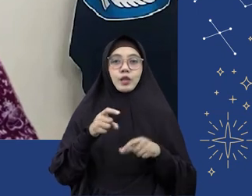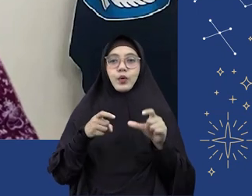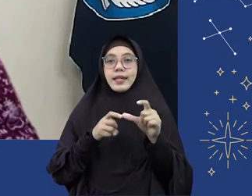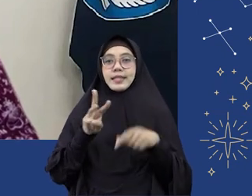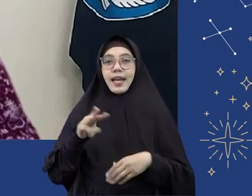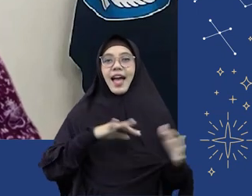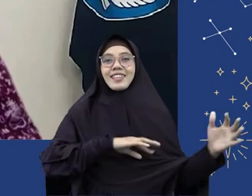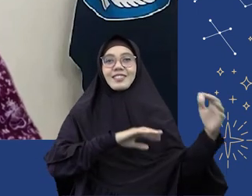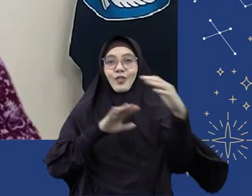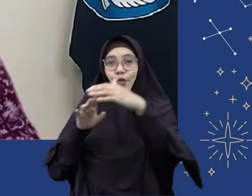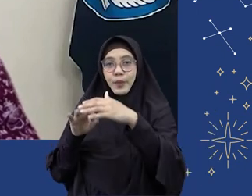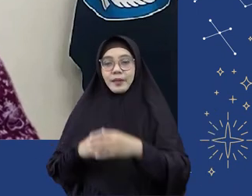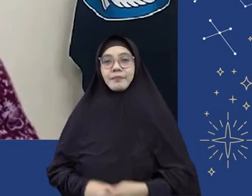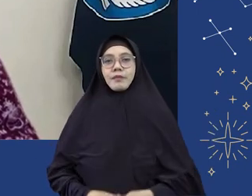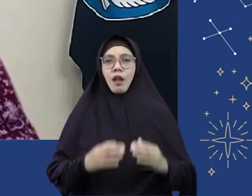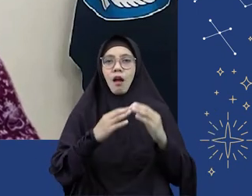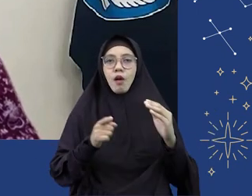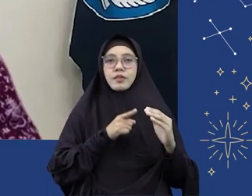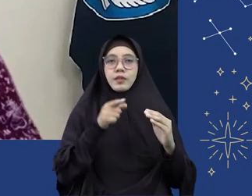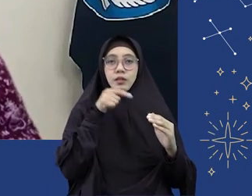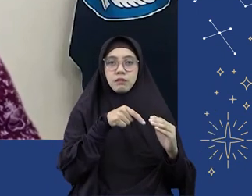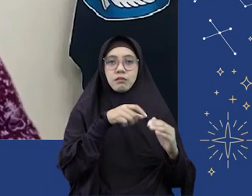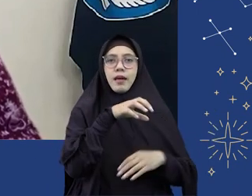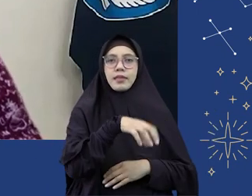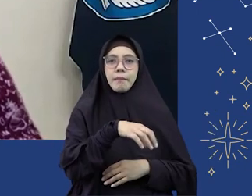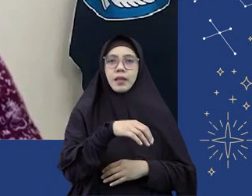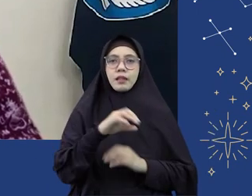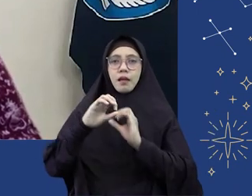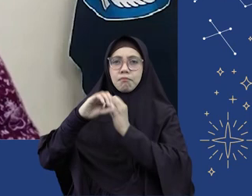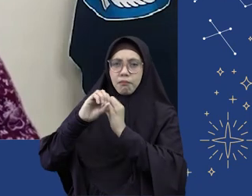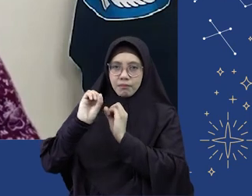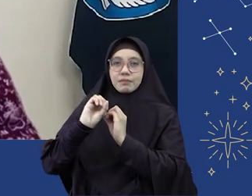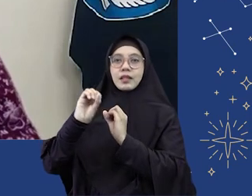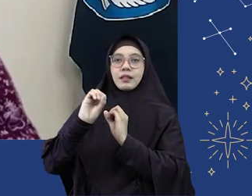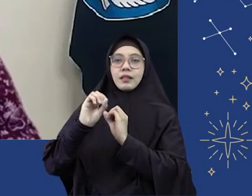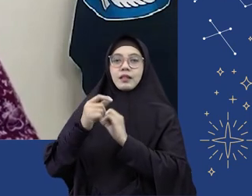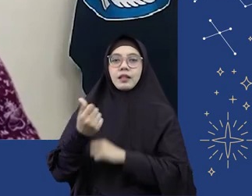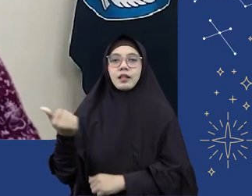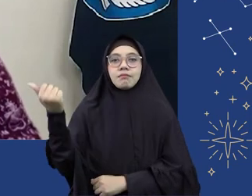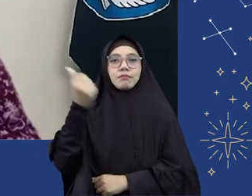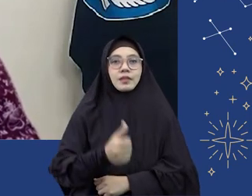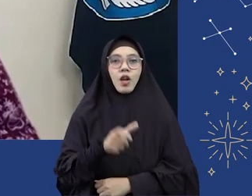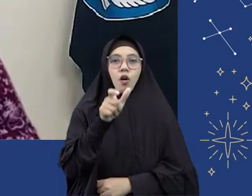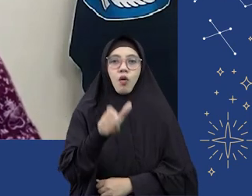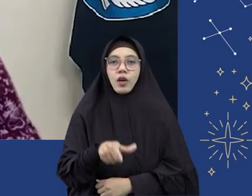S3 Dan observatorium ini juga menjadi Kompleks pengamatan astronomi yang dikunjungi oleh ilmuwan-ilmuan dunia dengan